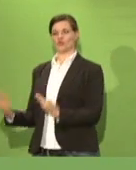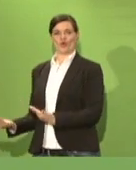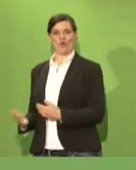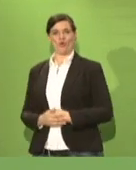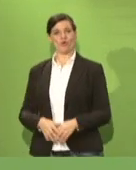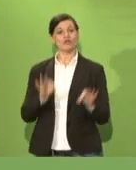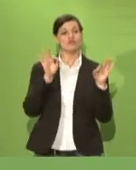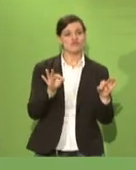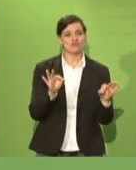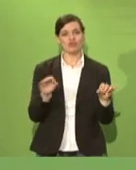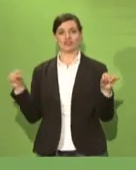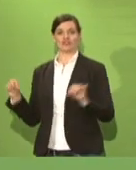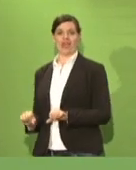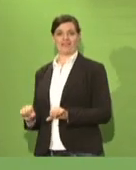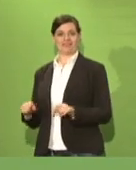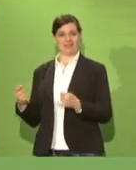Gute und schlechte.